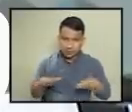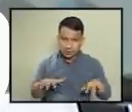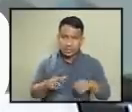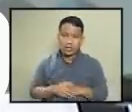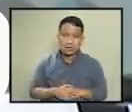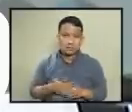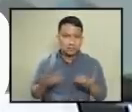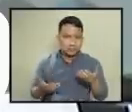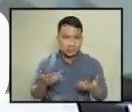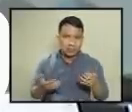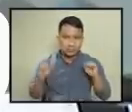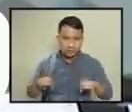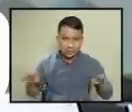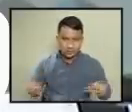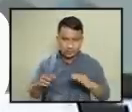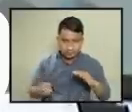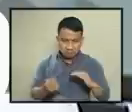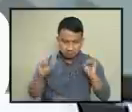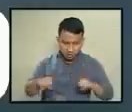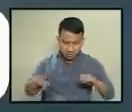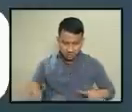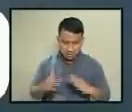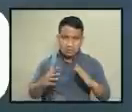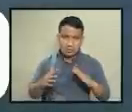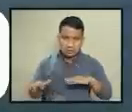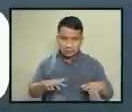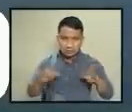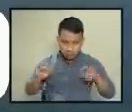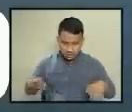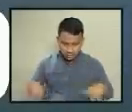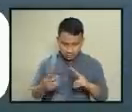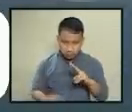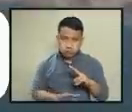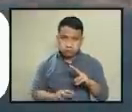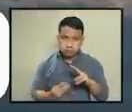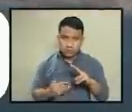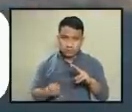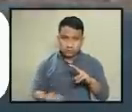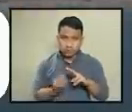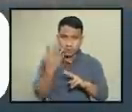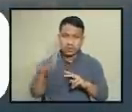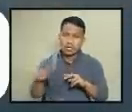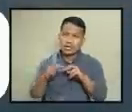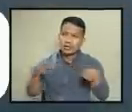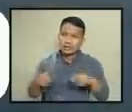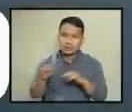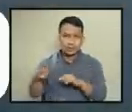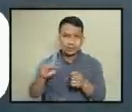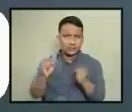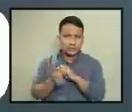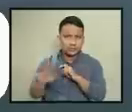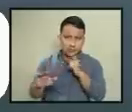that could be erupted na pwedeng iputok ng bulkan. Ayon sa PHIVOLCS, nagkaroon ng pagbabago sa itsura ng bulkan.